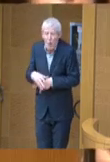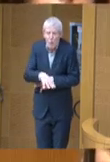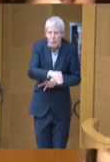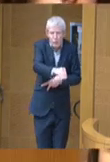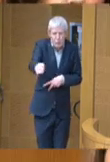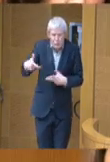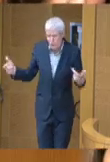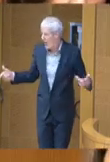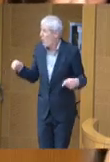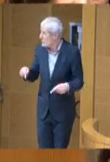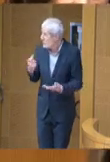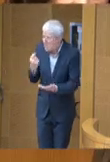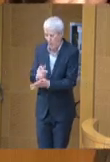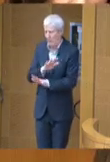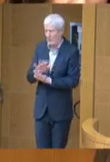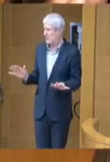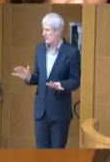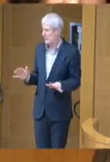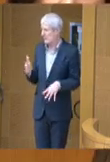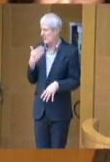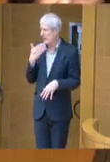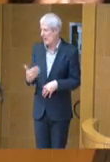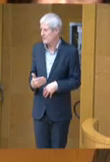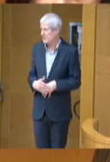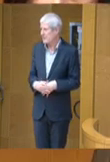sono importanti. Grazie.